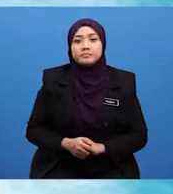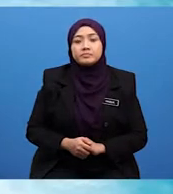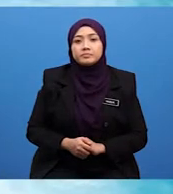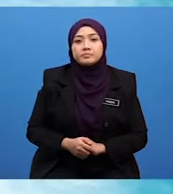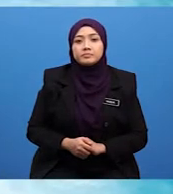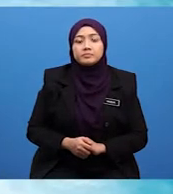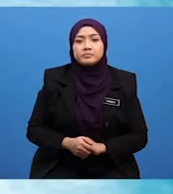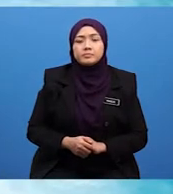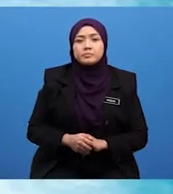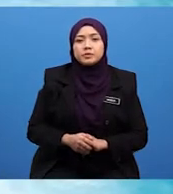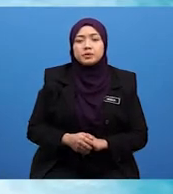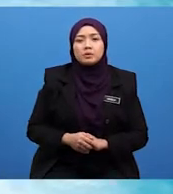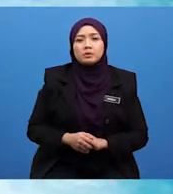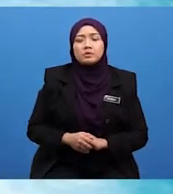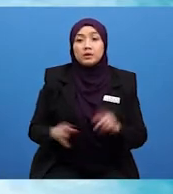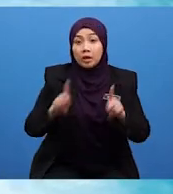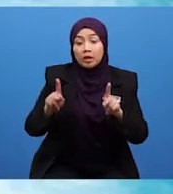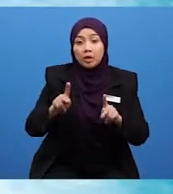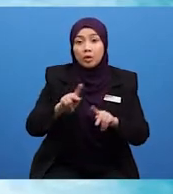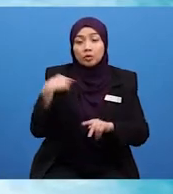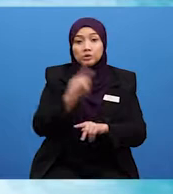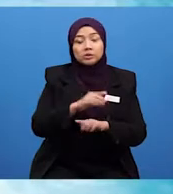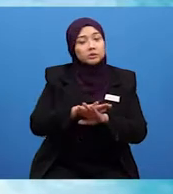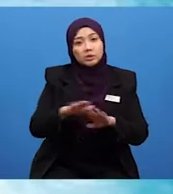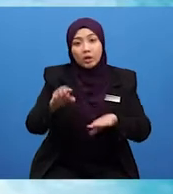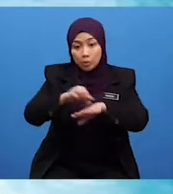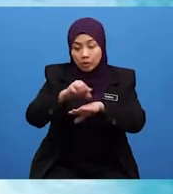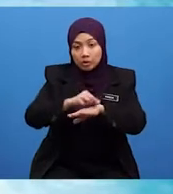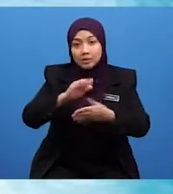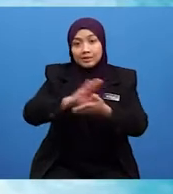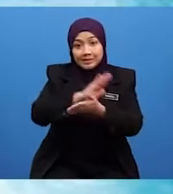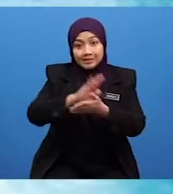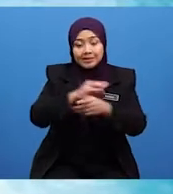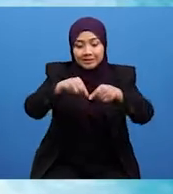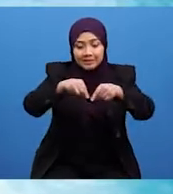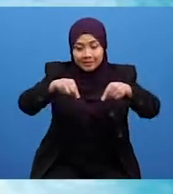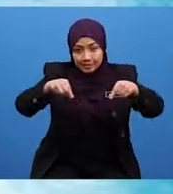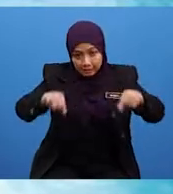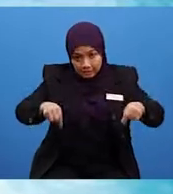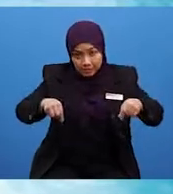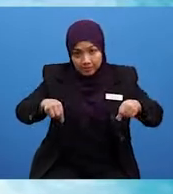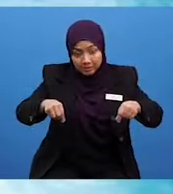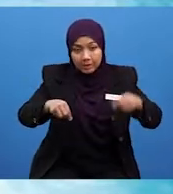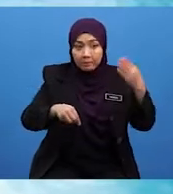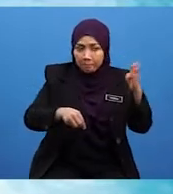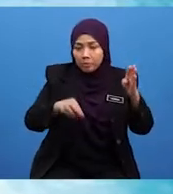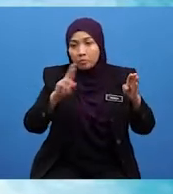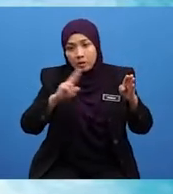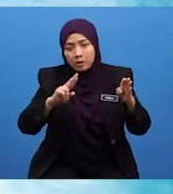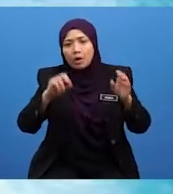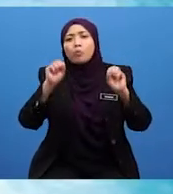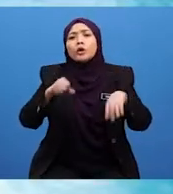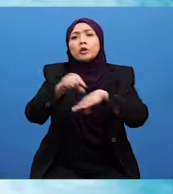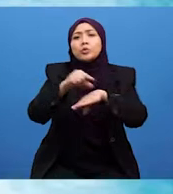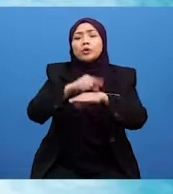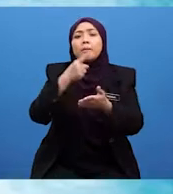Selain daripada kertas litmus, kita juga boleh menentukan sifat kimia bahan dengan...